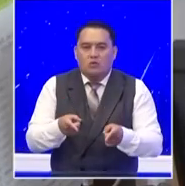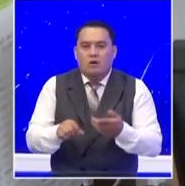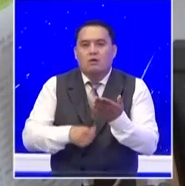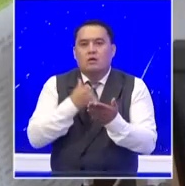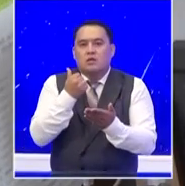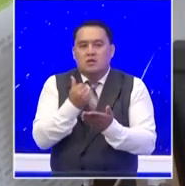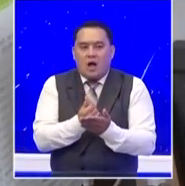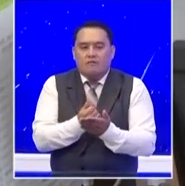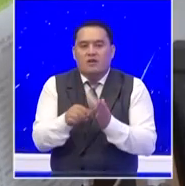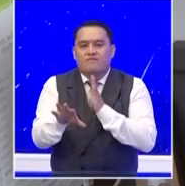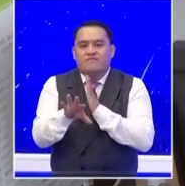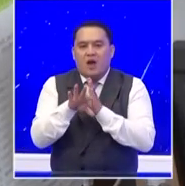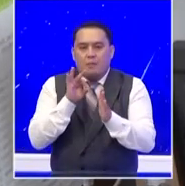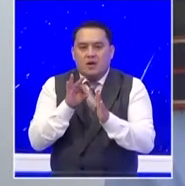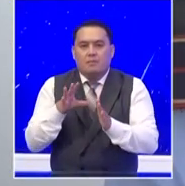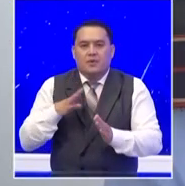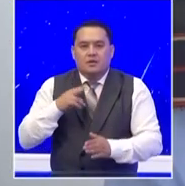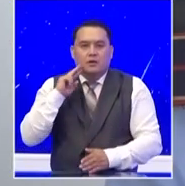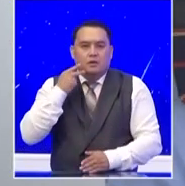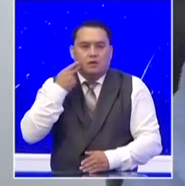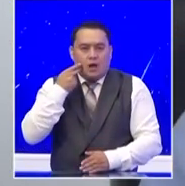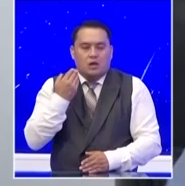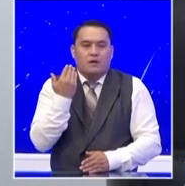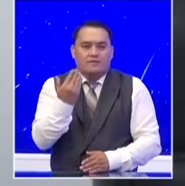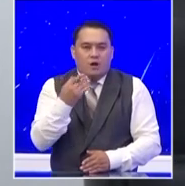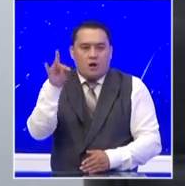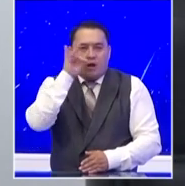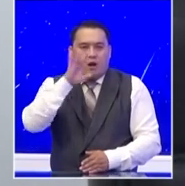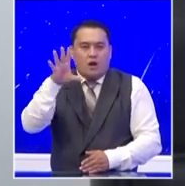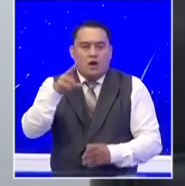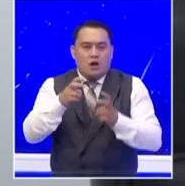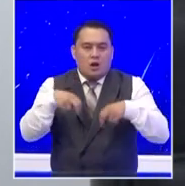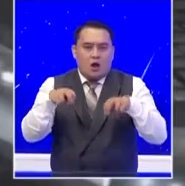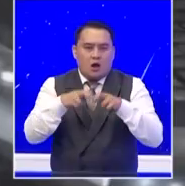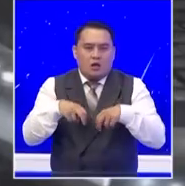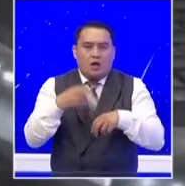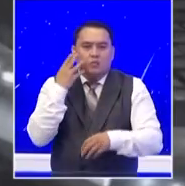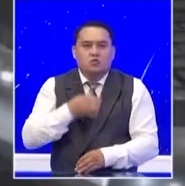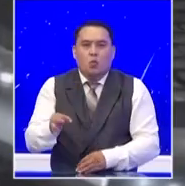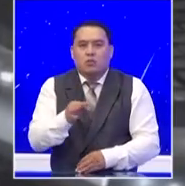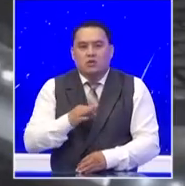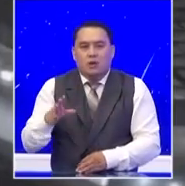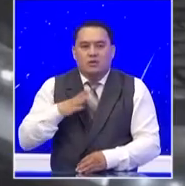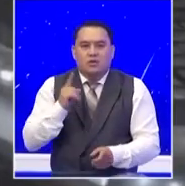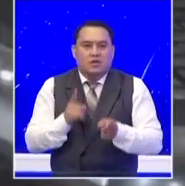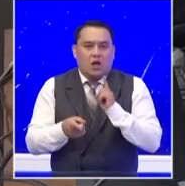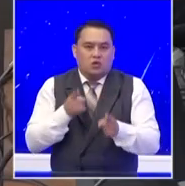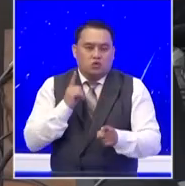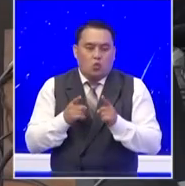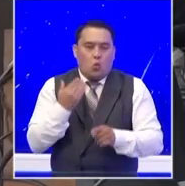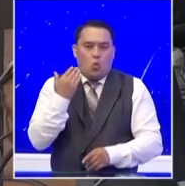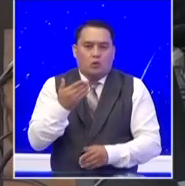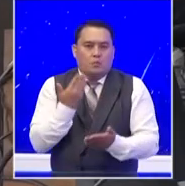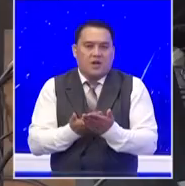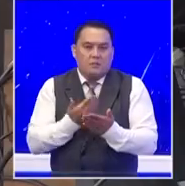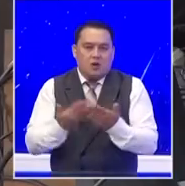главным составляющим в выборе профессии стал дядя Талап Кадырбаев, легенда уголовного розыска Семиречья. «Он был для меня настоящим кумиром и